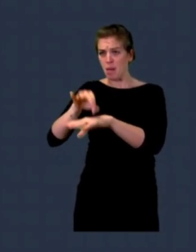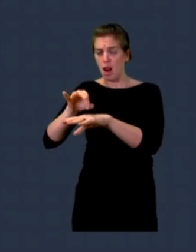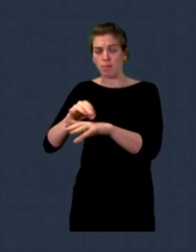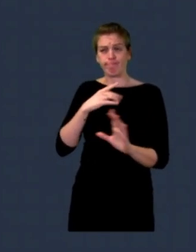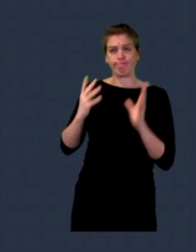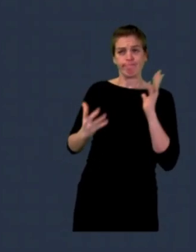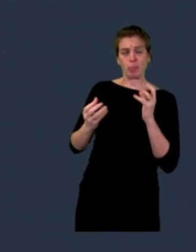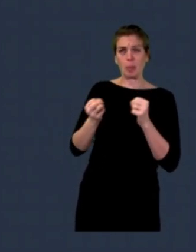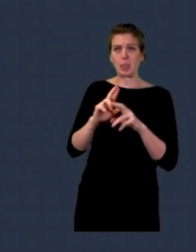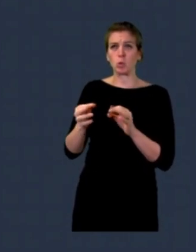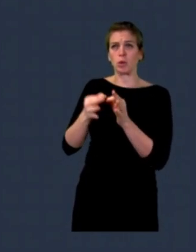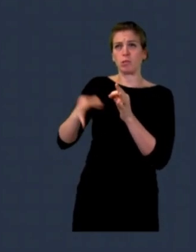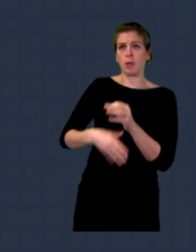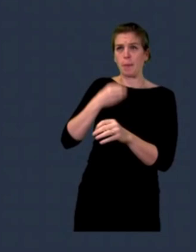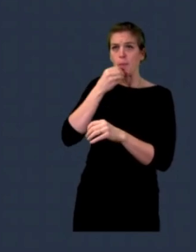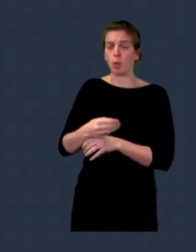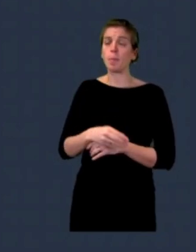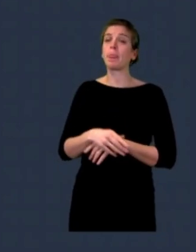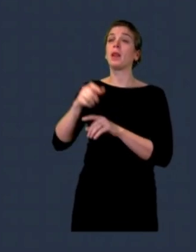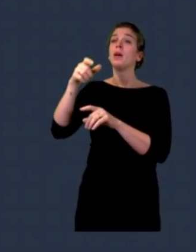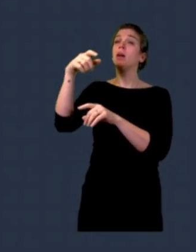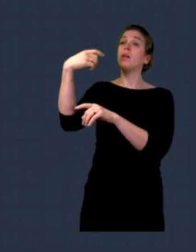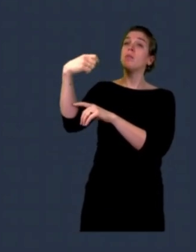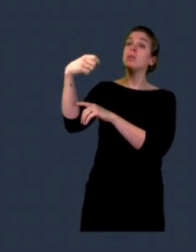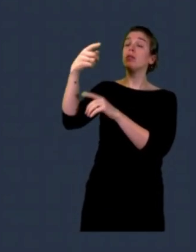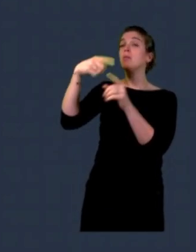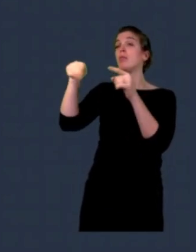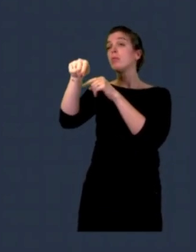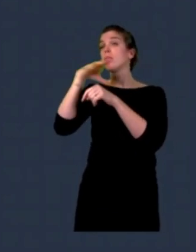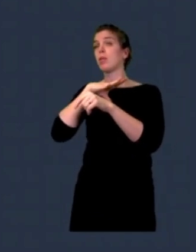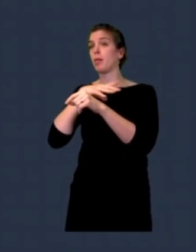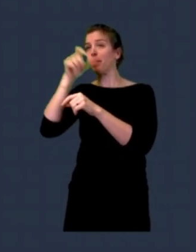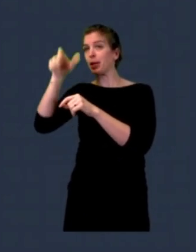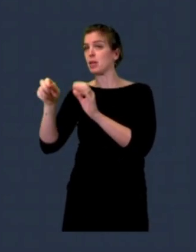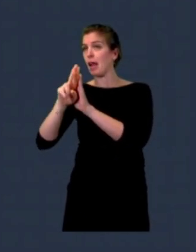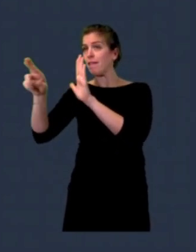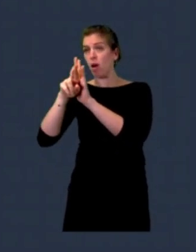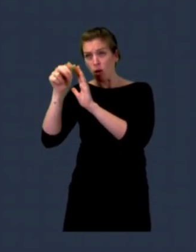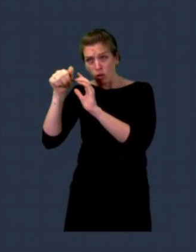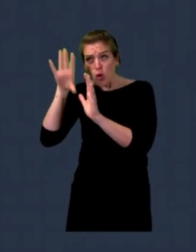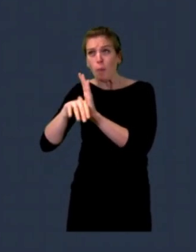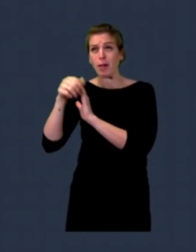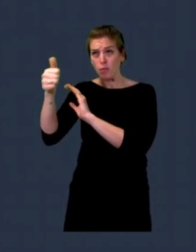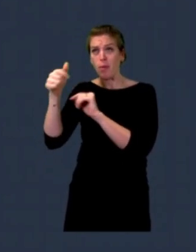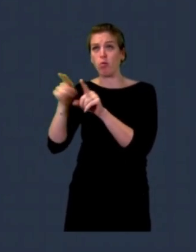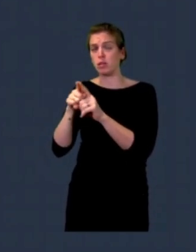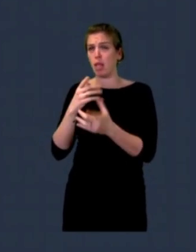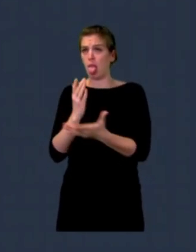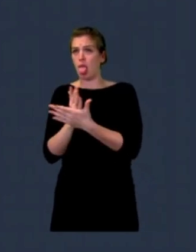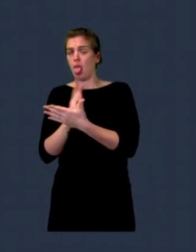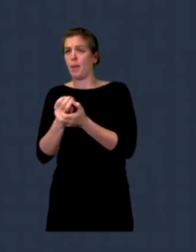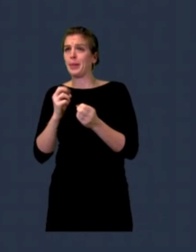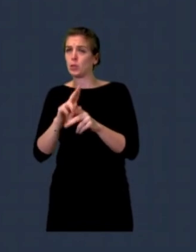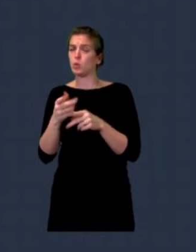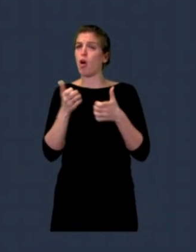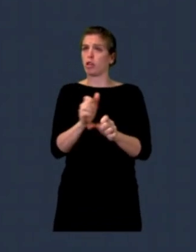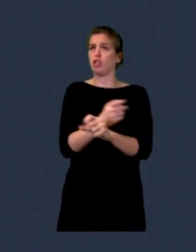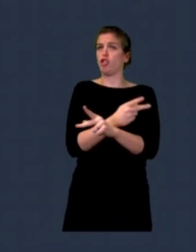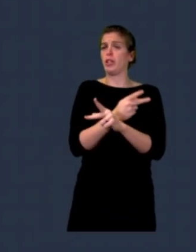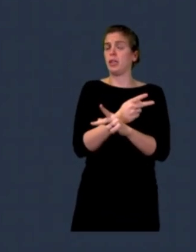professeur Lina, qui préside pourtant votre comité scientifique régional, émet lui aussi de fortes réserves sur ces tests antigéniques dispensés aux